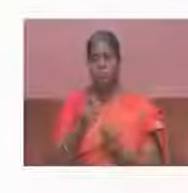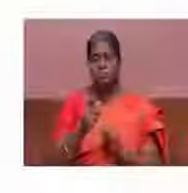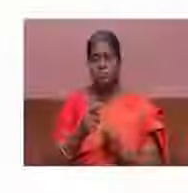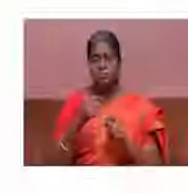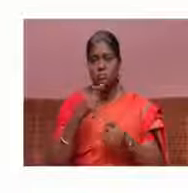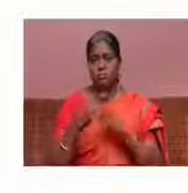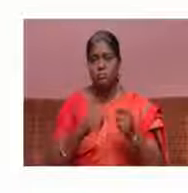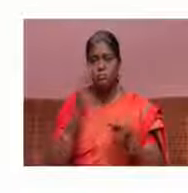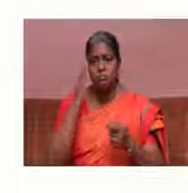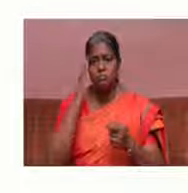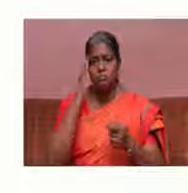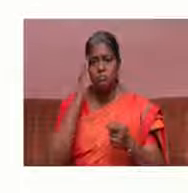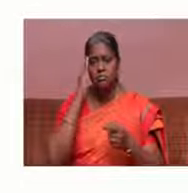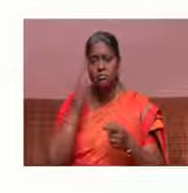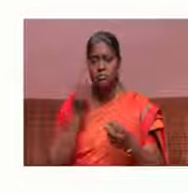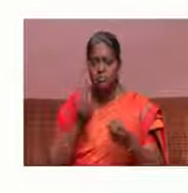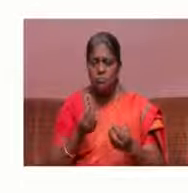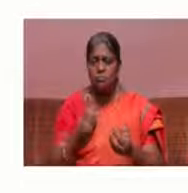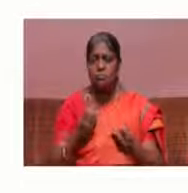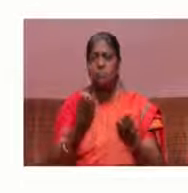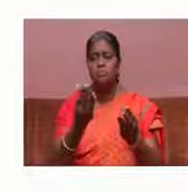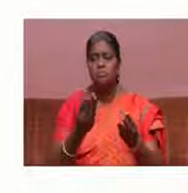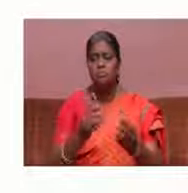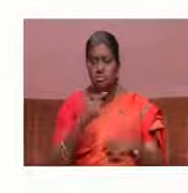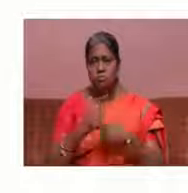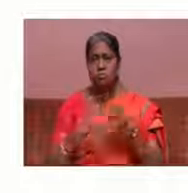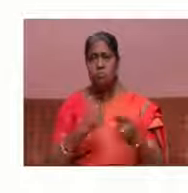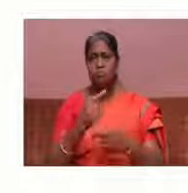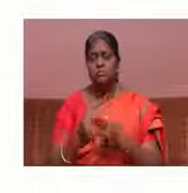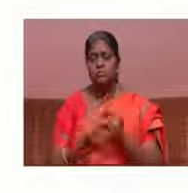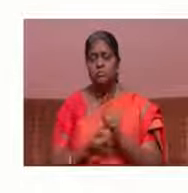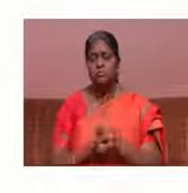நீங்கள் பேச நினைப்பதை சாதாரண வடிவில் பேசவும்.